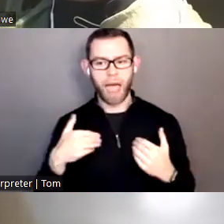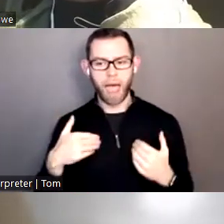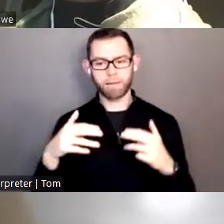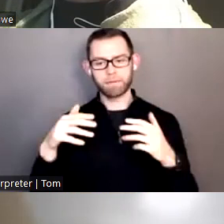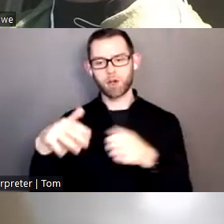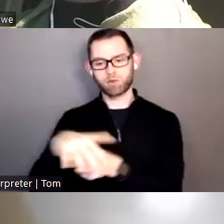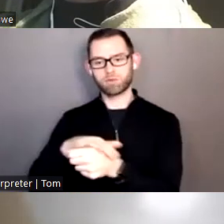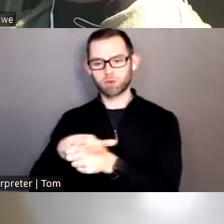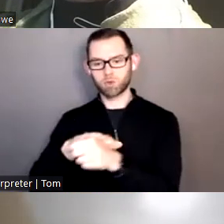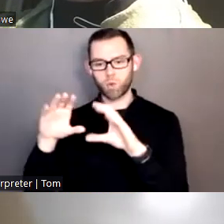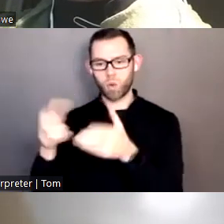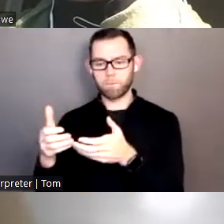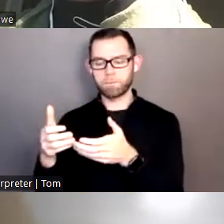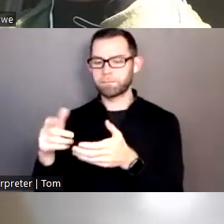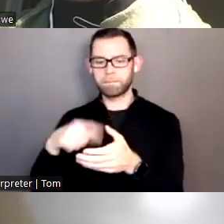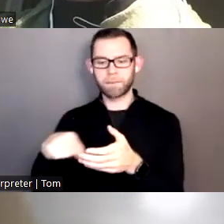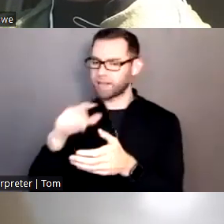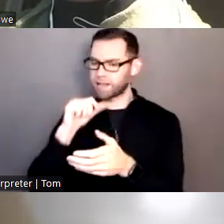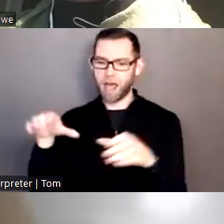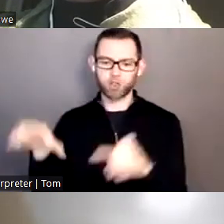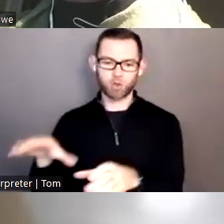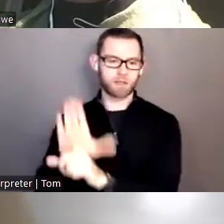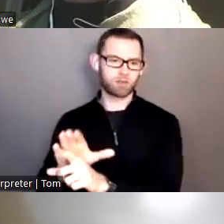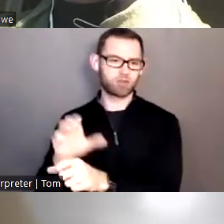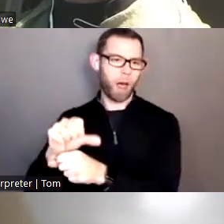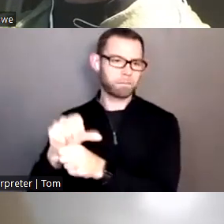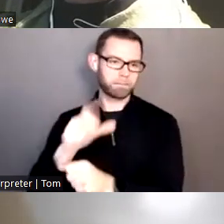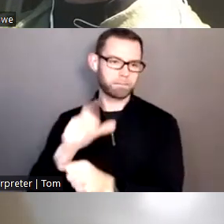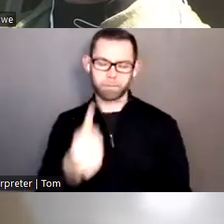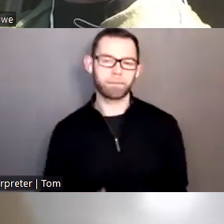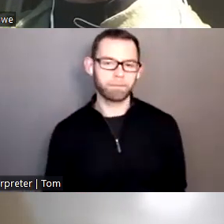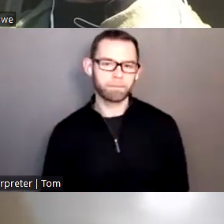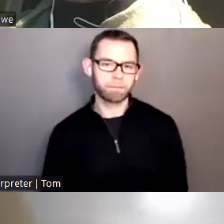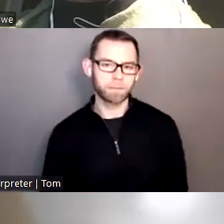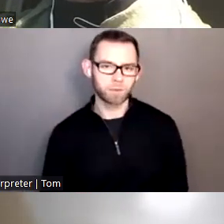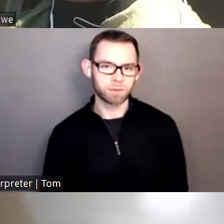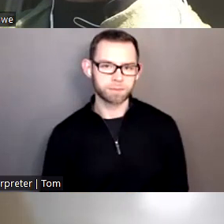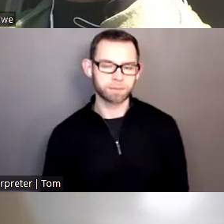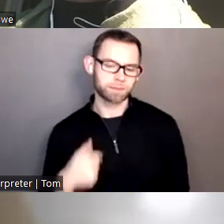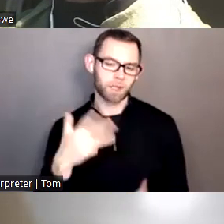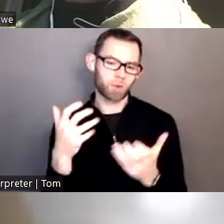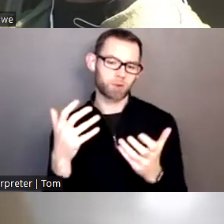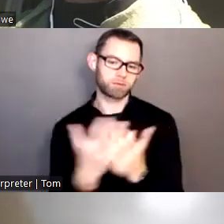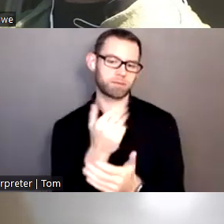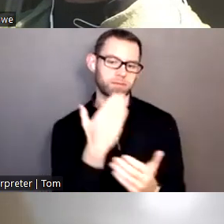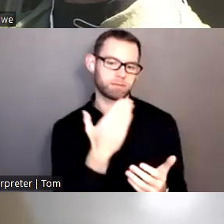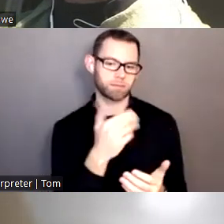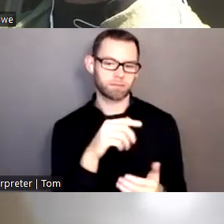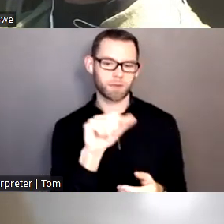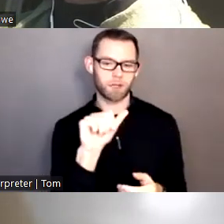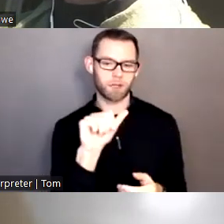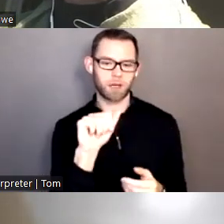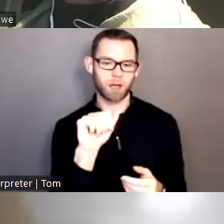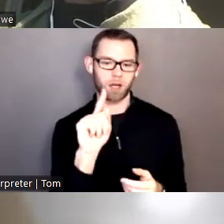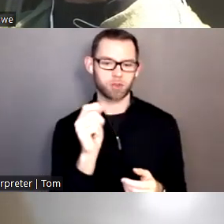nous avons un groupe original qui peut faire travail. The Attorney General's office. I want to thank